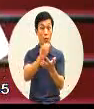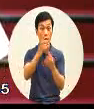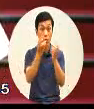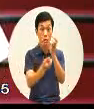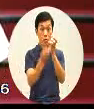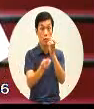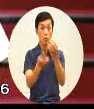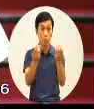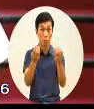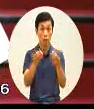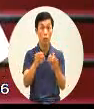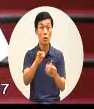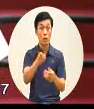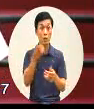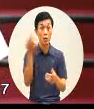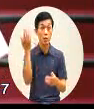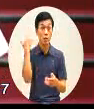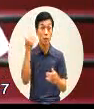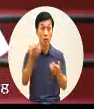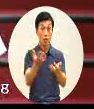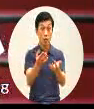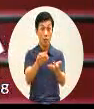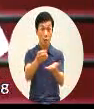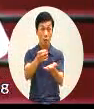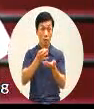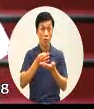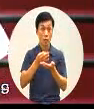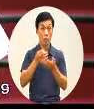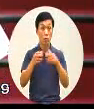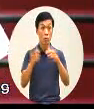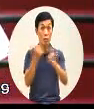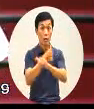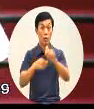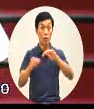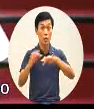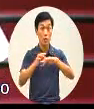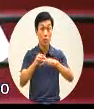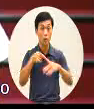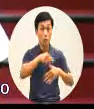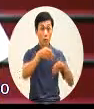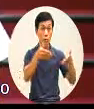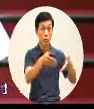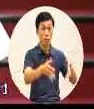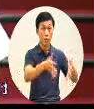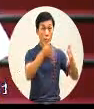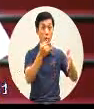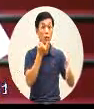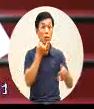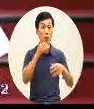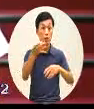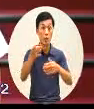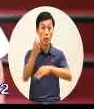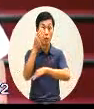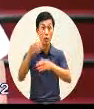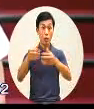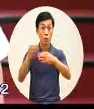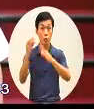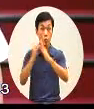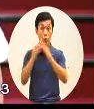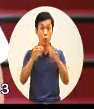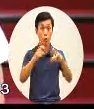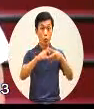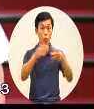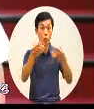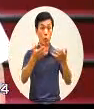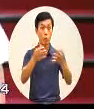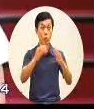细，你当作收只大金，会当下去做建设。我们的财政局、公务局马金清楚，